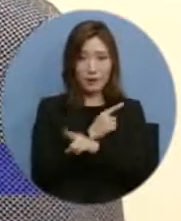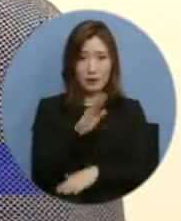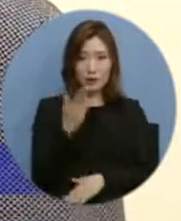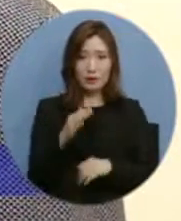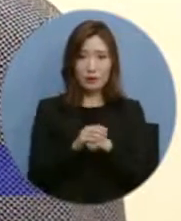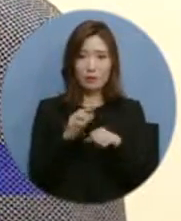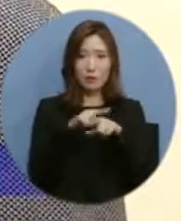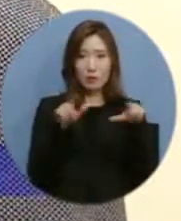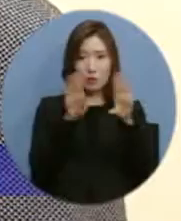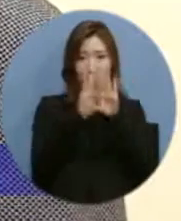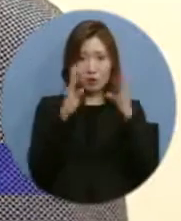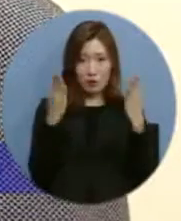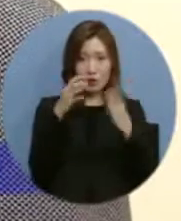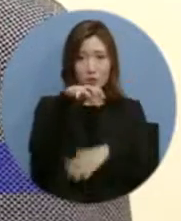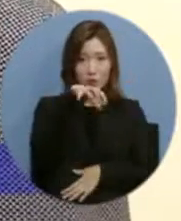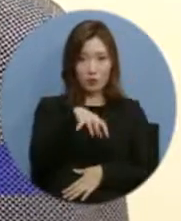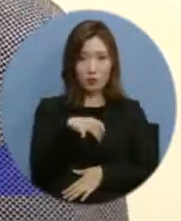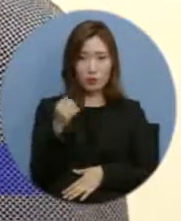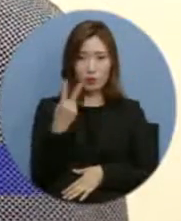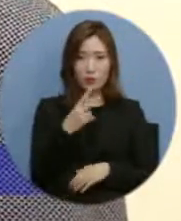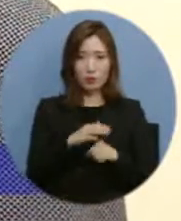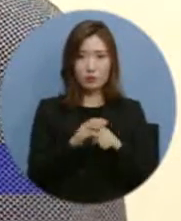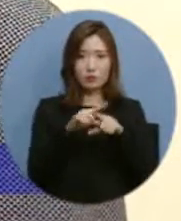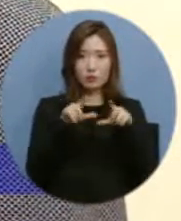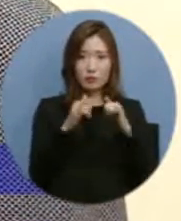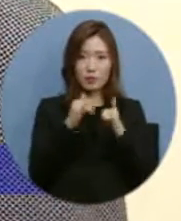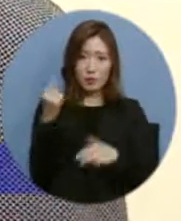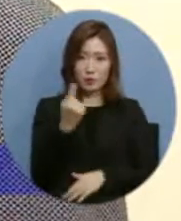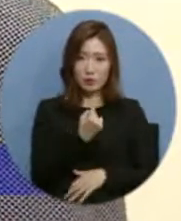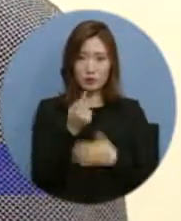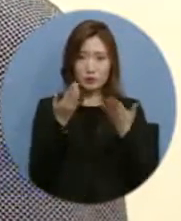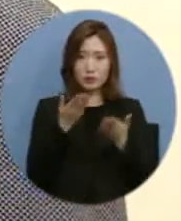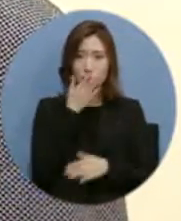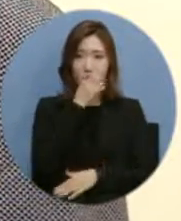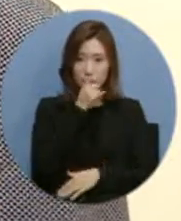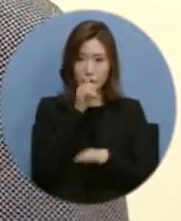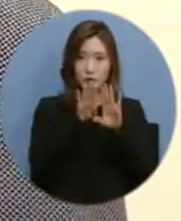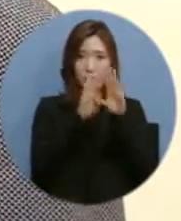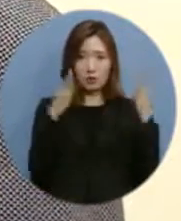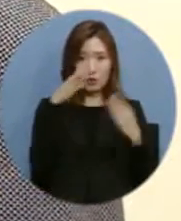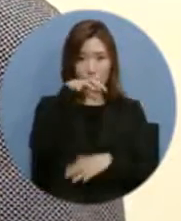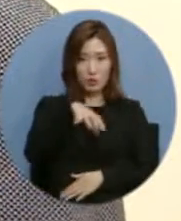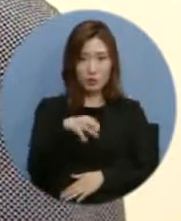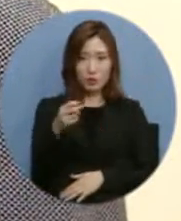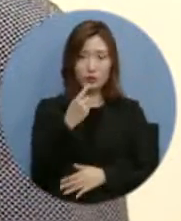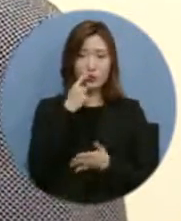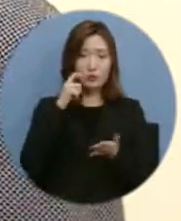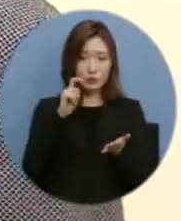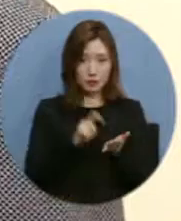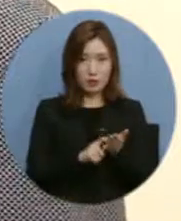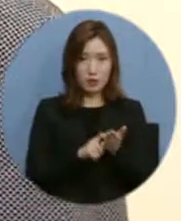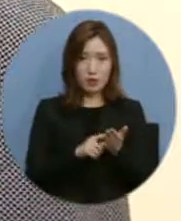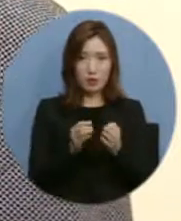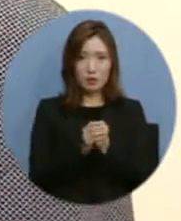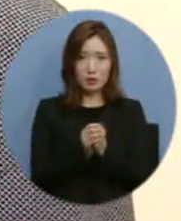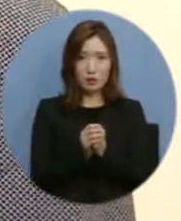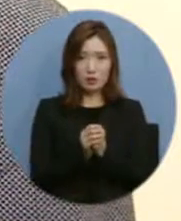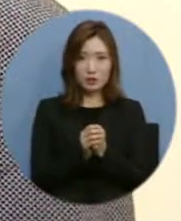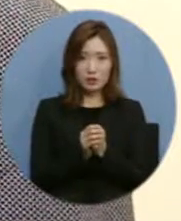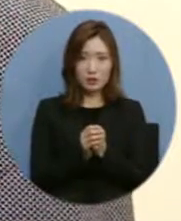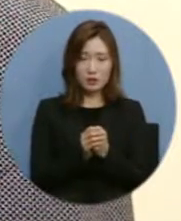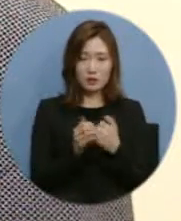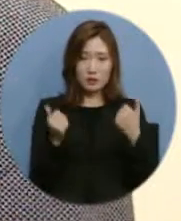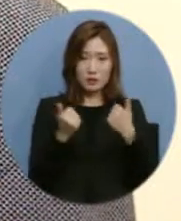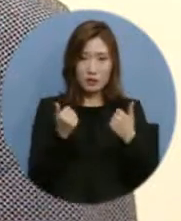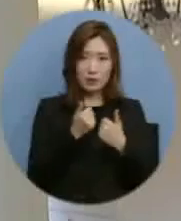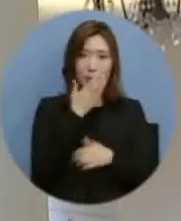주로 열린 공간, 그리고 주민이 와서 쉴수 있는 개방 공간, 그리고 쉽게 상담을 나눌 수 있는 이런